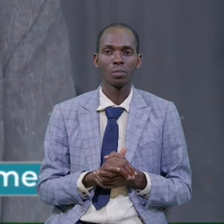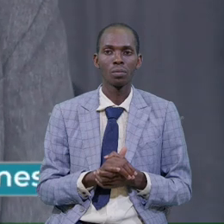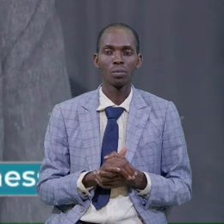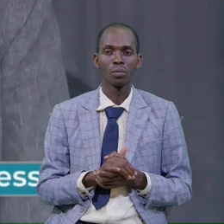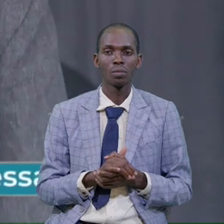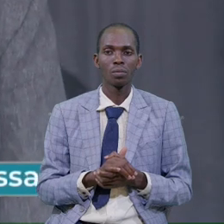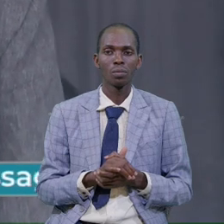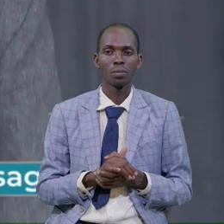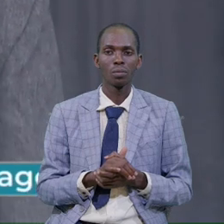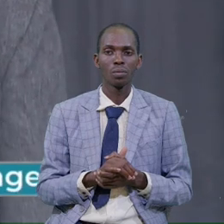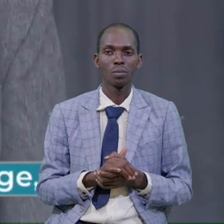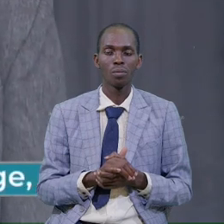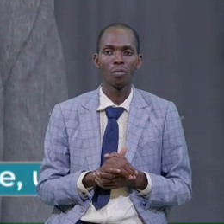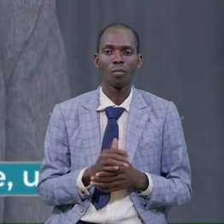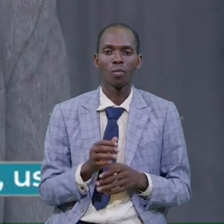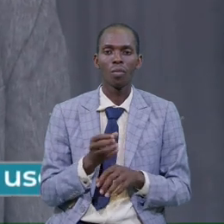Counselors,